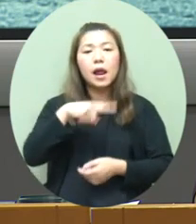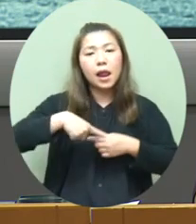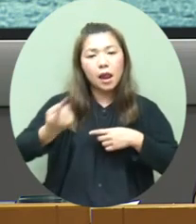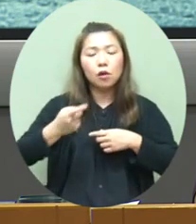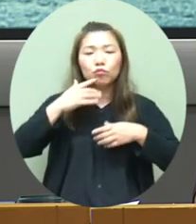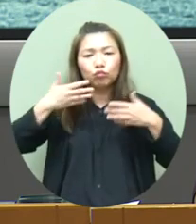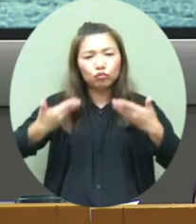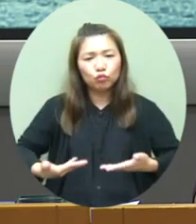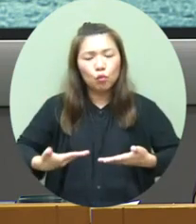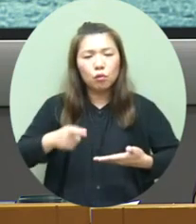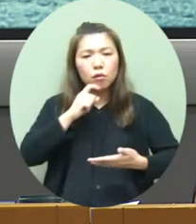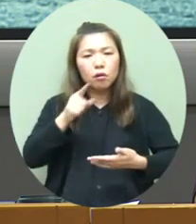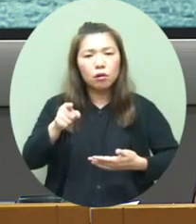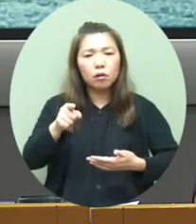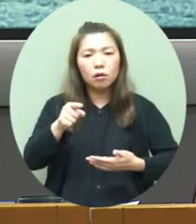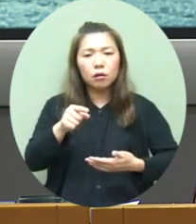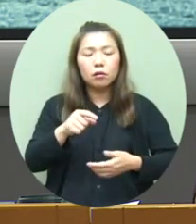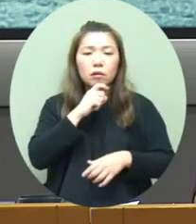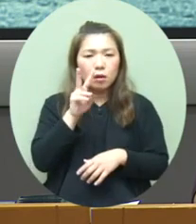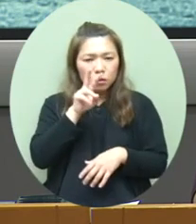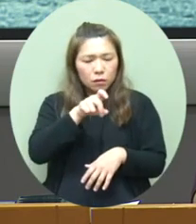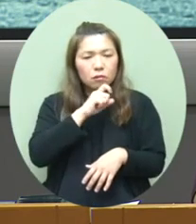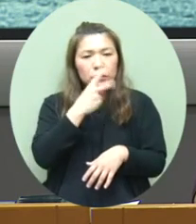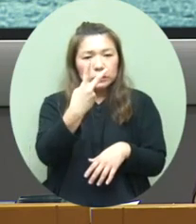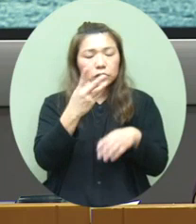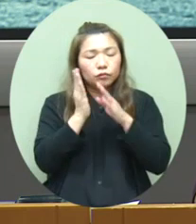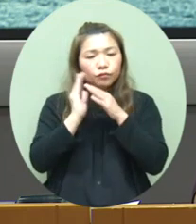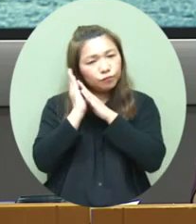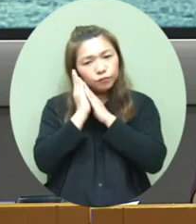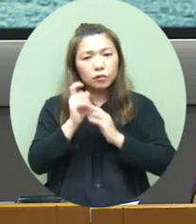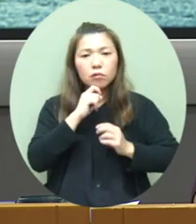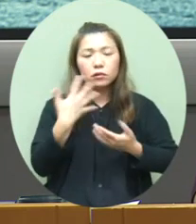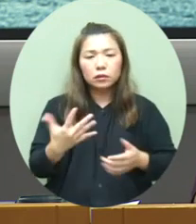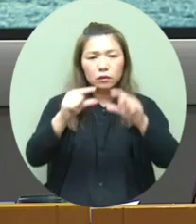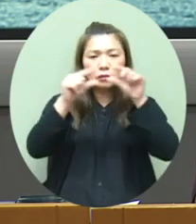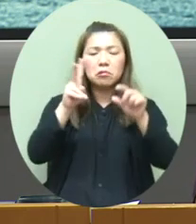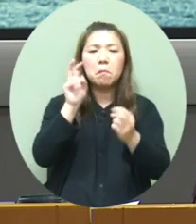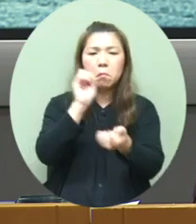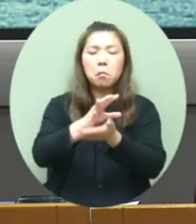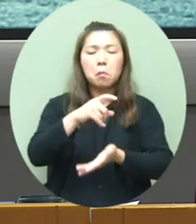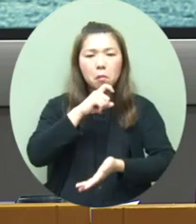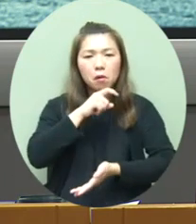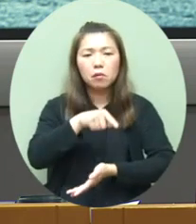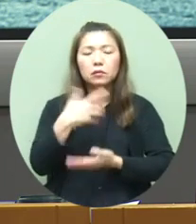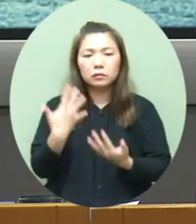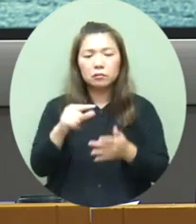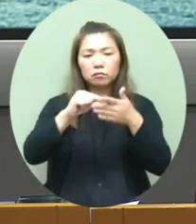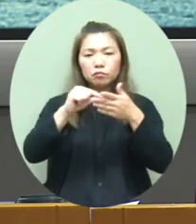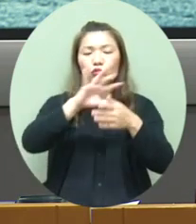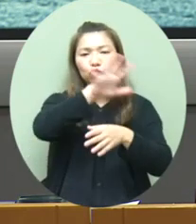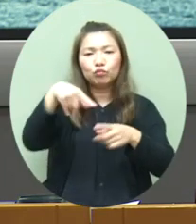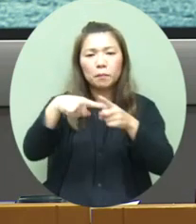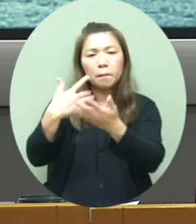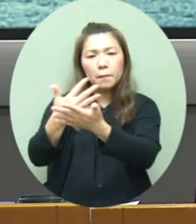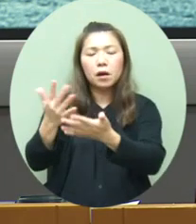有2個院友啦，咁都係要嗰層樓嘅人士咧都需要接受檢疫嘅。咁另外